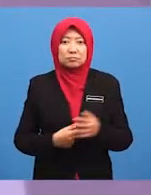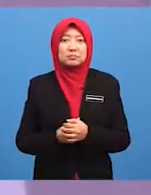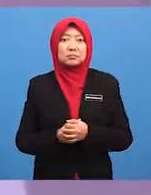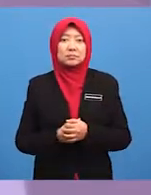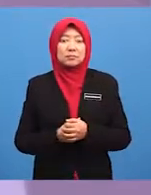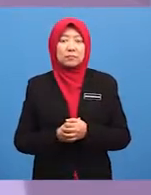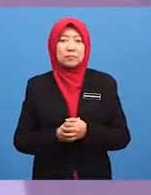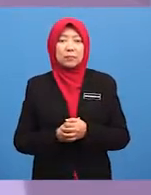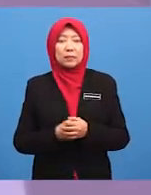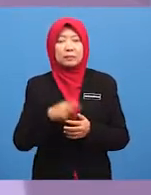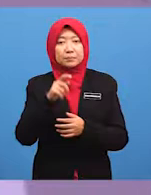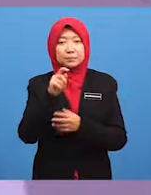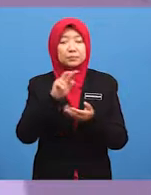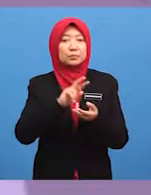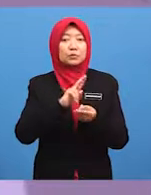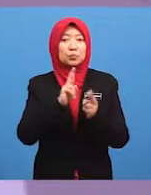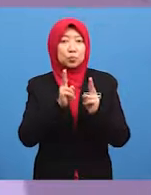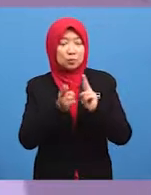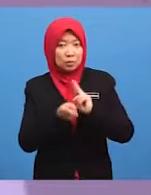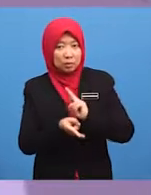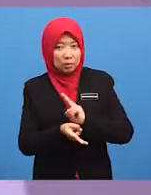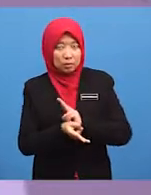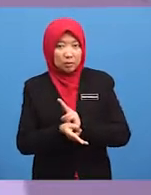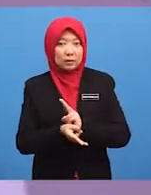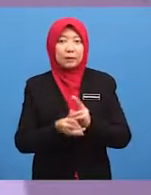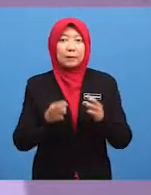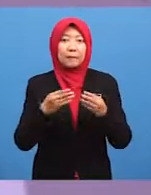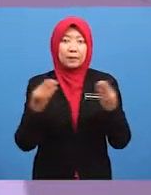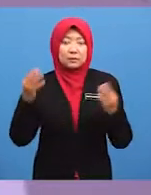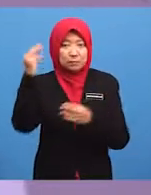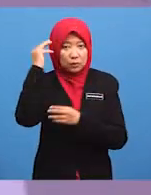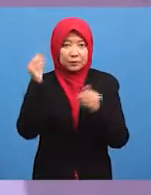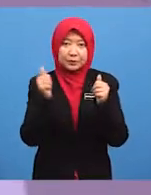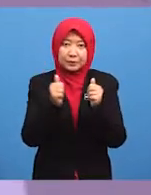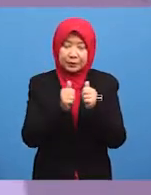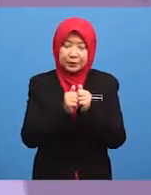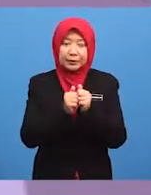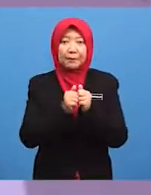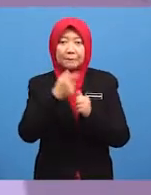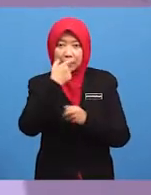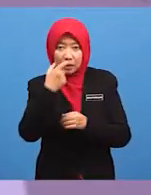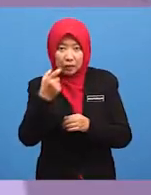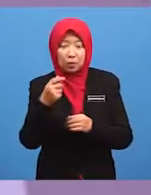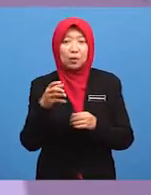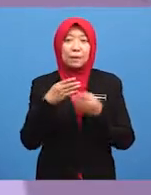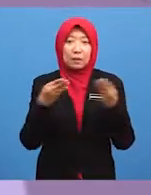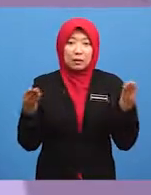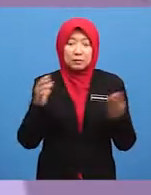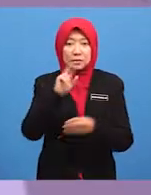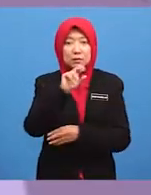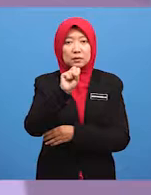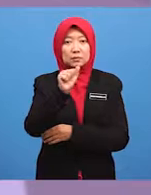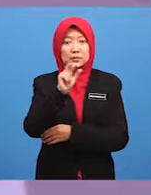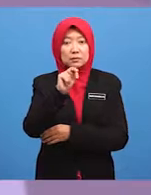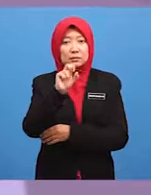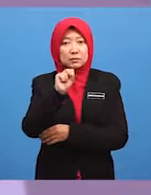adalah transliterasi ejaan Rumi, bahasa Melayu dengan pengaruh bahasa Sanskrit yang dicatat pada batu